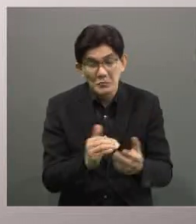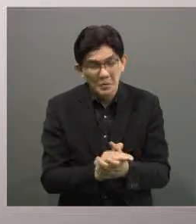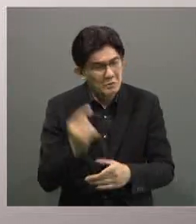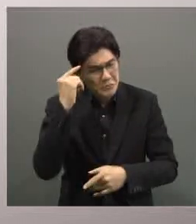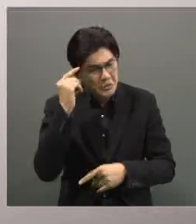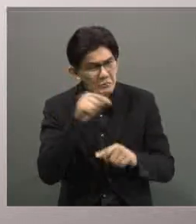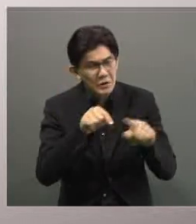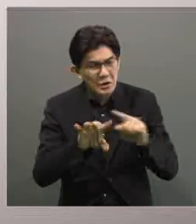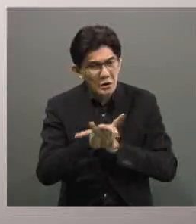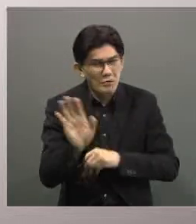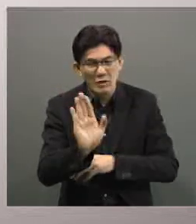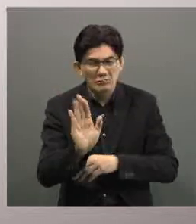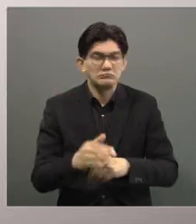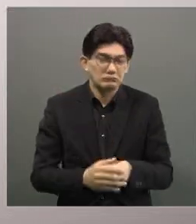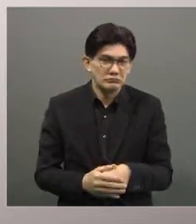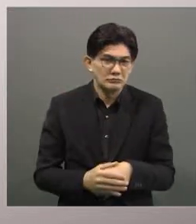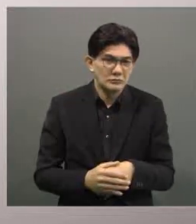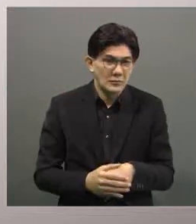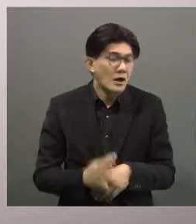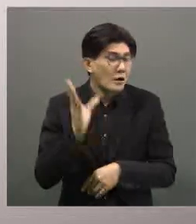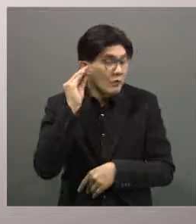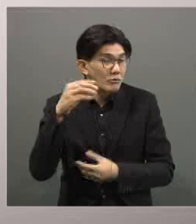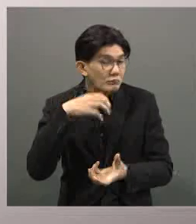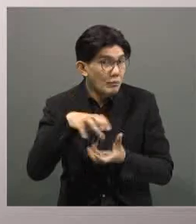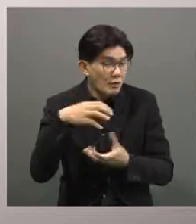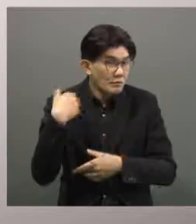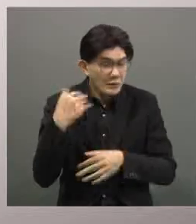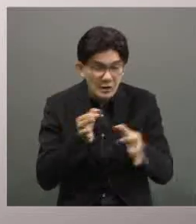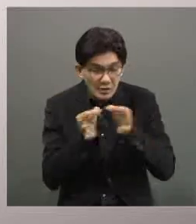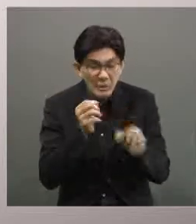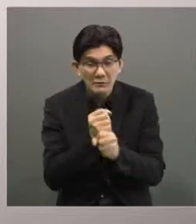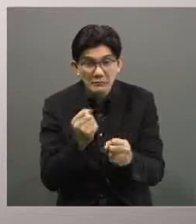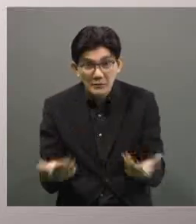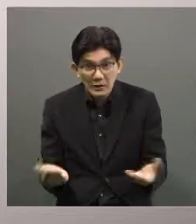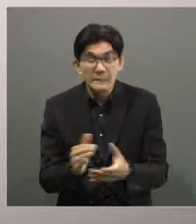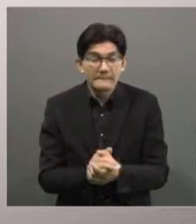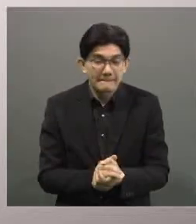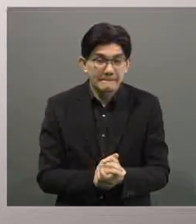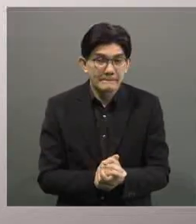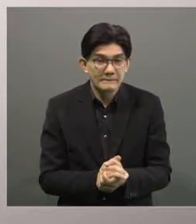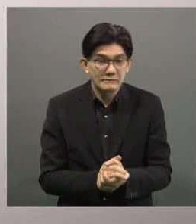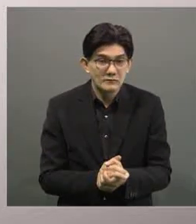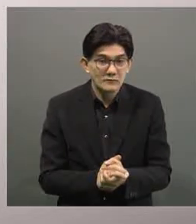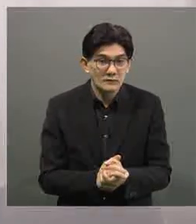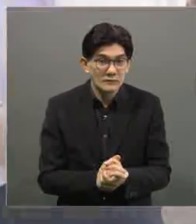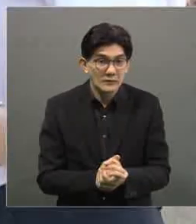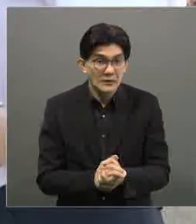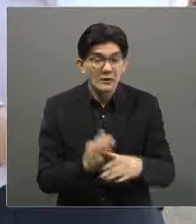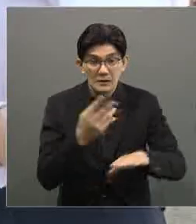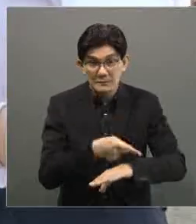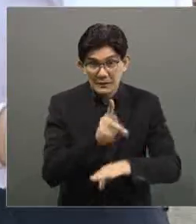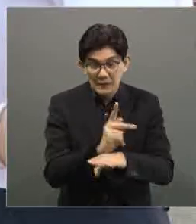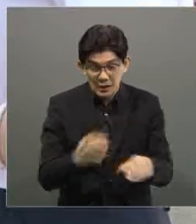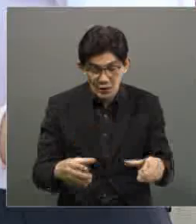ต็มร้อยเท่าไหร่นะคะเดี๋ยวจะมาฟังทั้ง2มุมนะคะว่ามีการชี้แจงอย่างไรนะคะเริ่มจากทางคุณชลิดาพลมาศประธานก